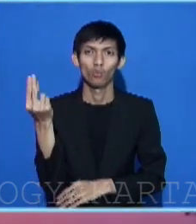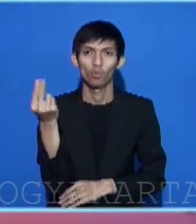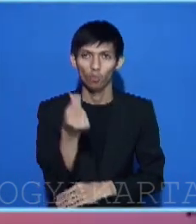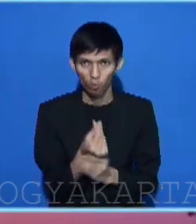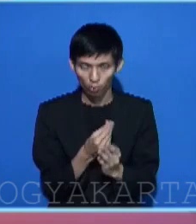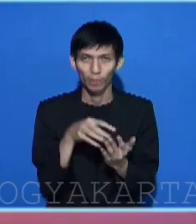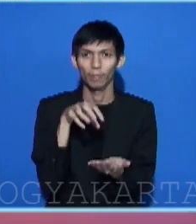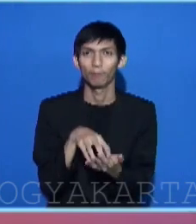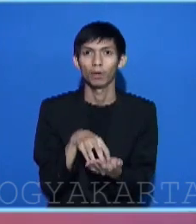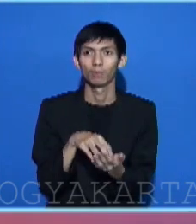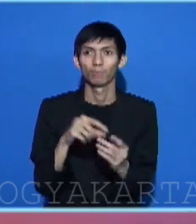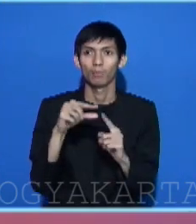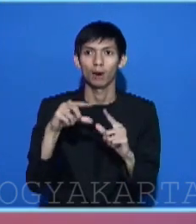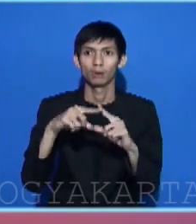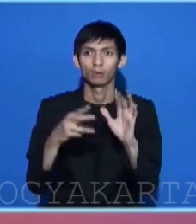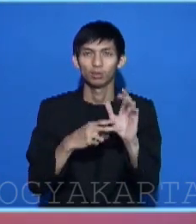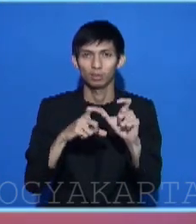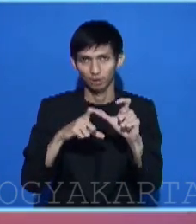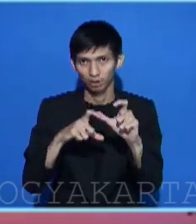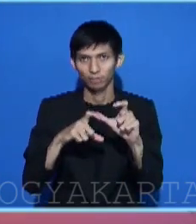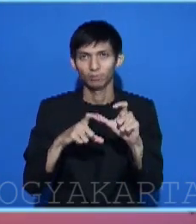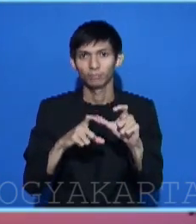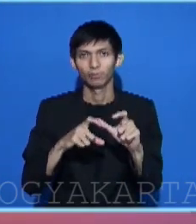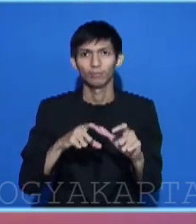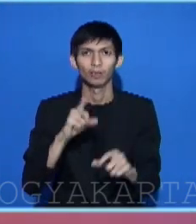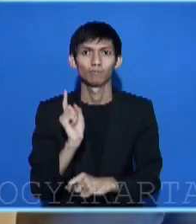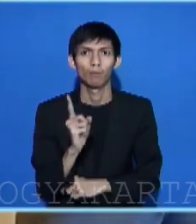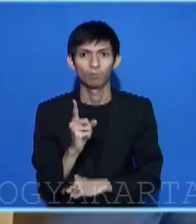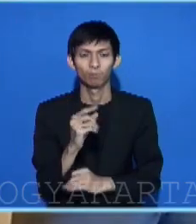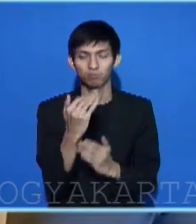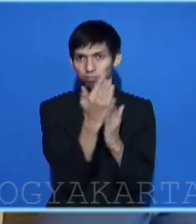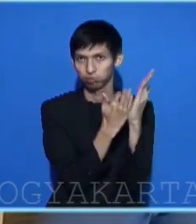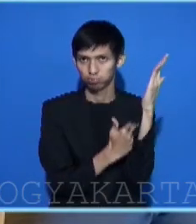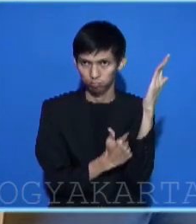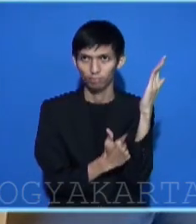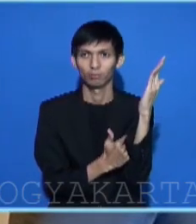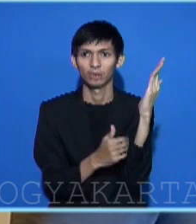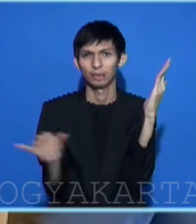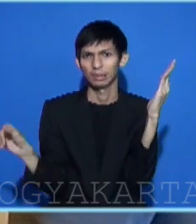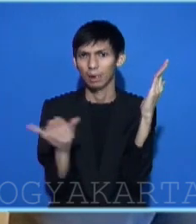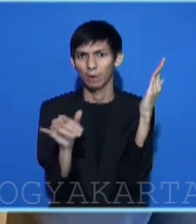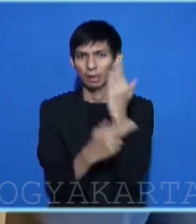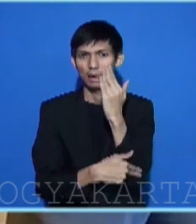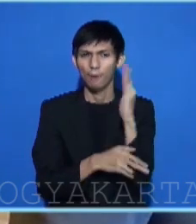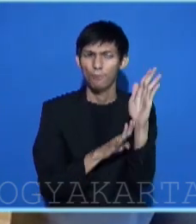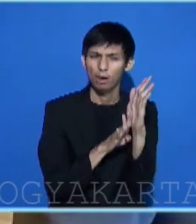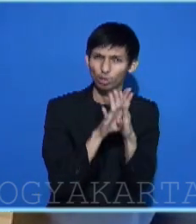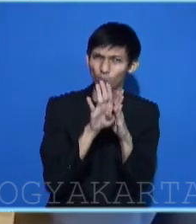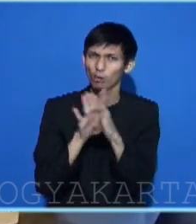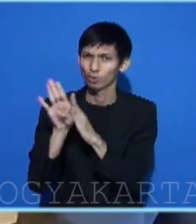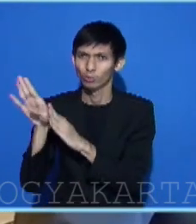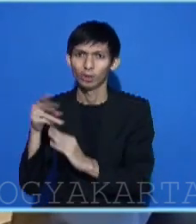Paris, Prancis, sehingga Indonesia memiliki standar setara dengan negara maju dalam tindak pidana pencucian uang dan pencegahan